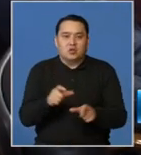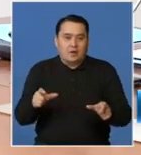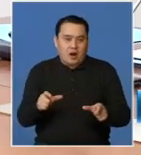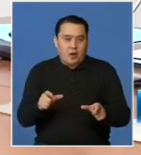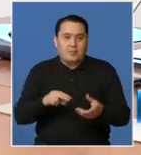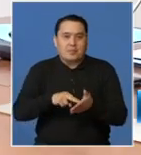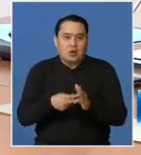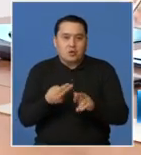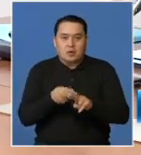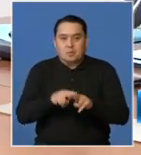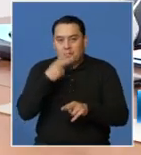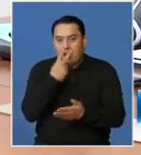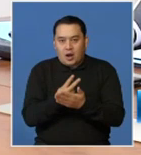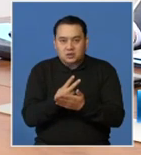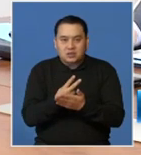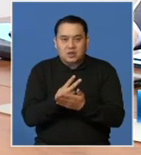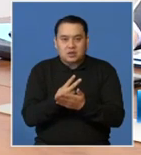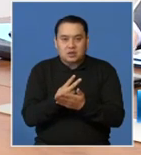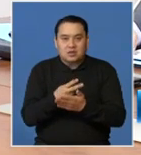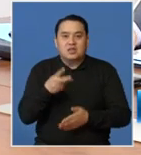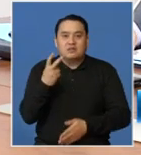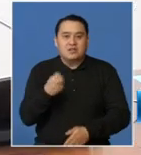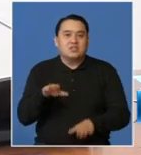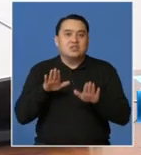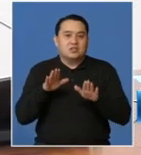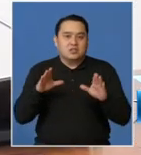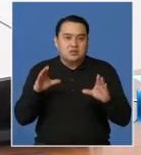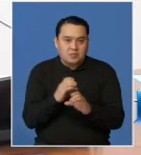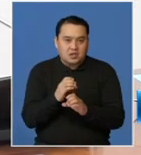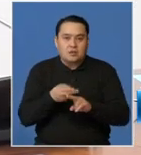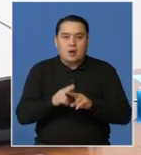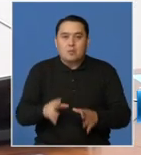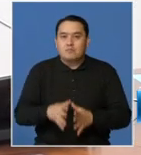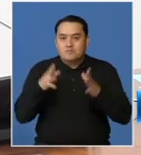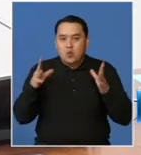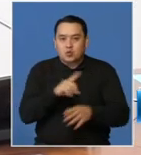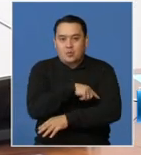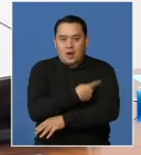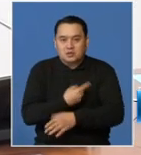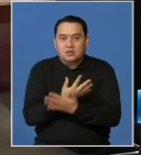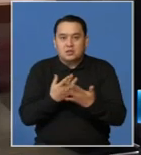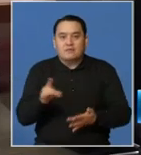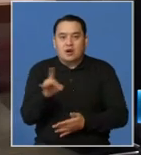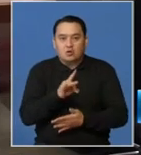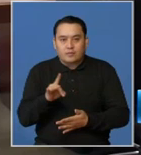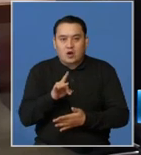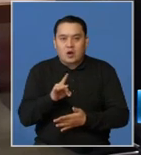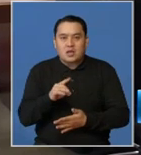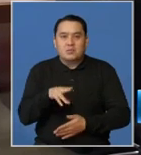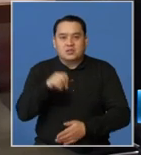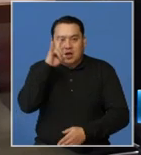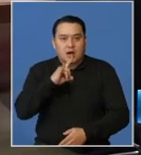Когда по плану этот показатель должен быть аж на 200 меньше. Большая нагрузка падает на медперсонал нескольких районов края.